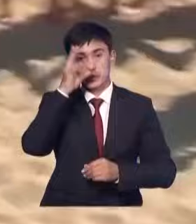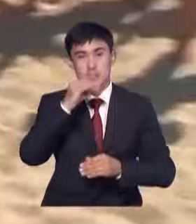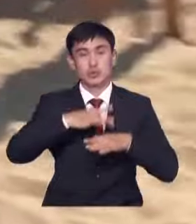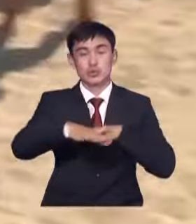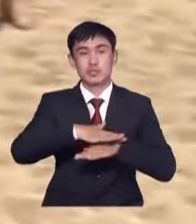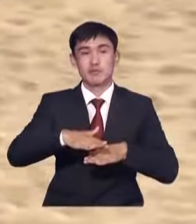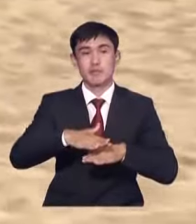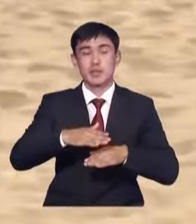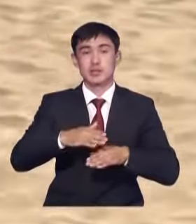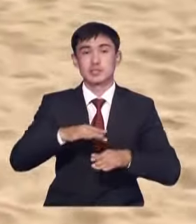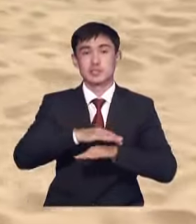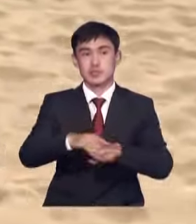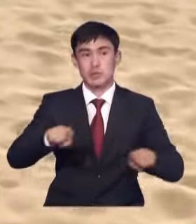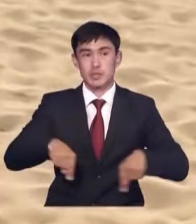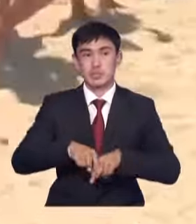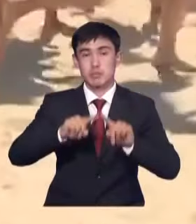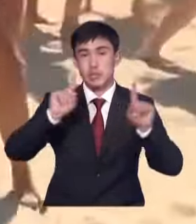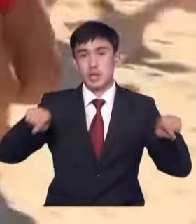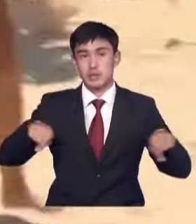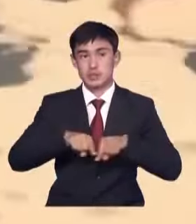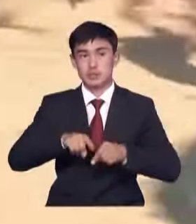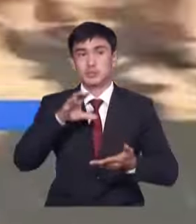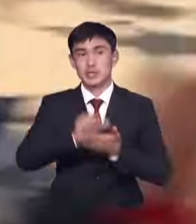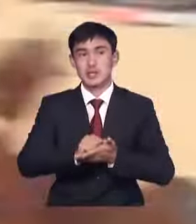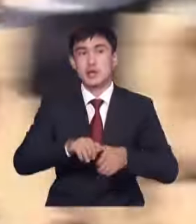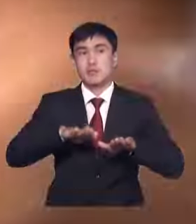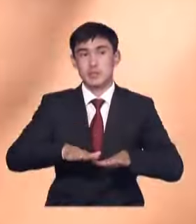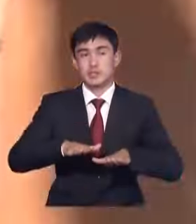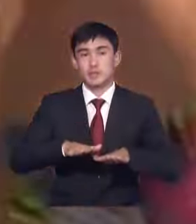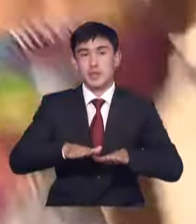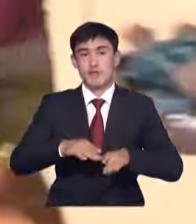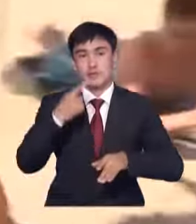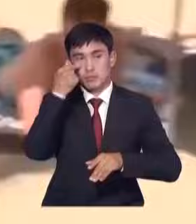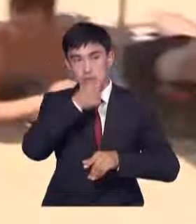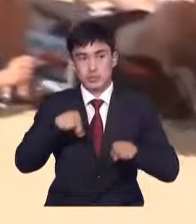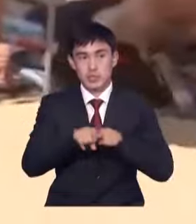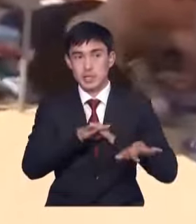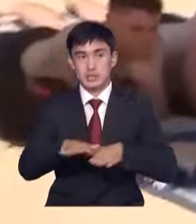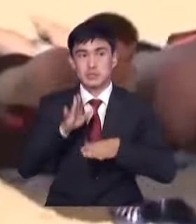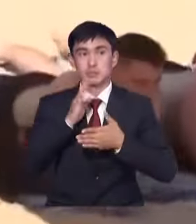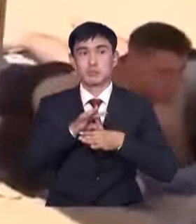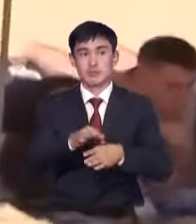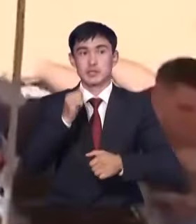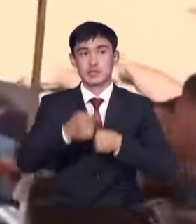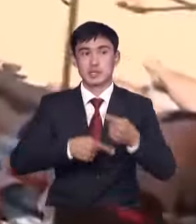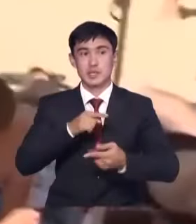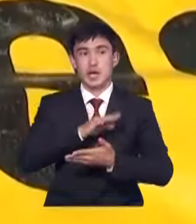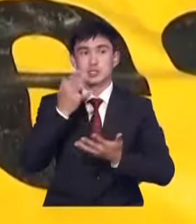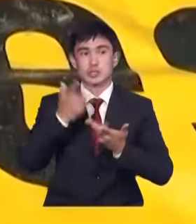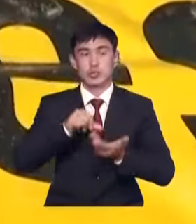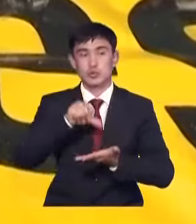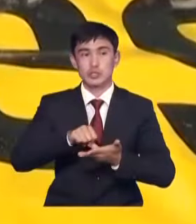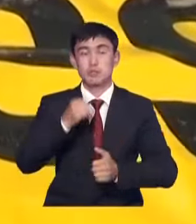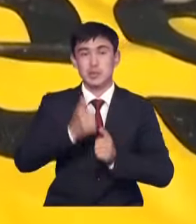пляж. Разложили свои полотенца и плакаты, чтобы занять прибрежную зону. В этом году такие акции происходят регулярно, а число